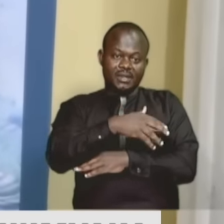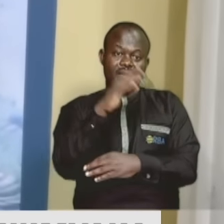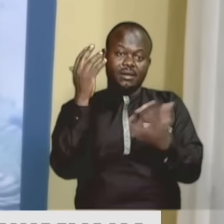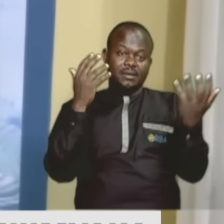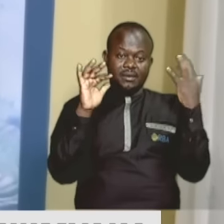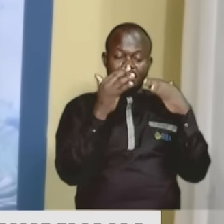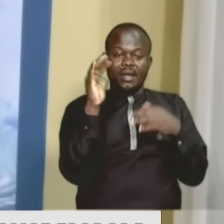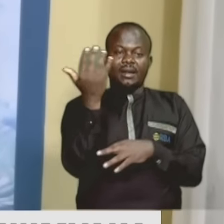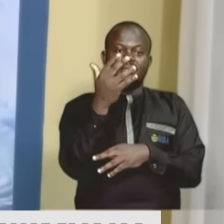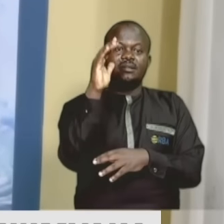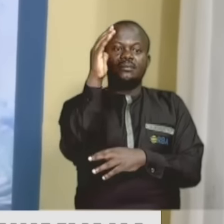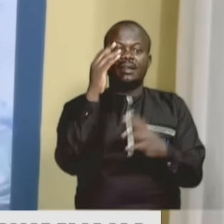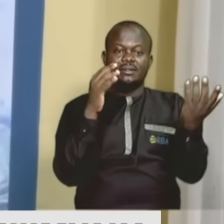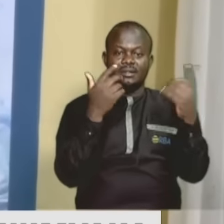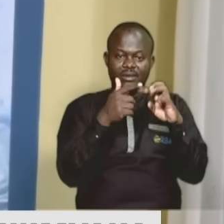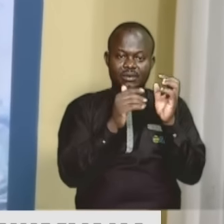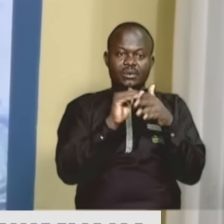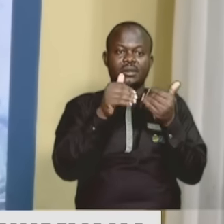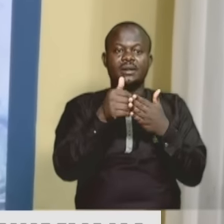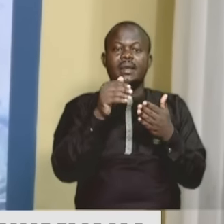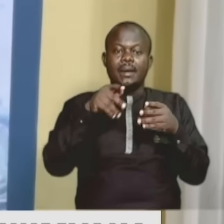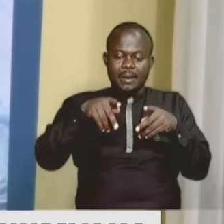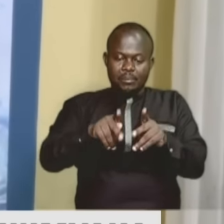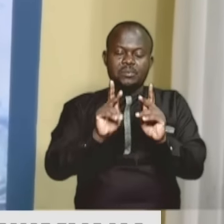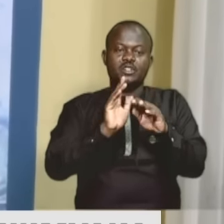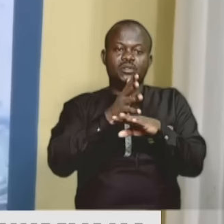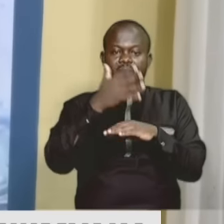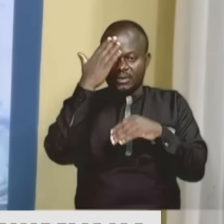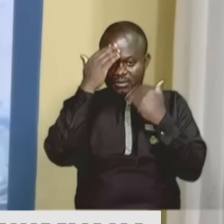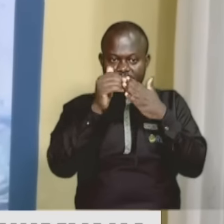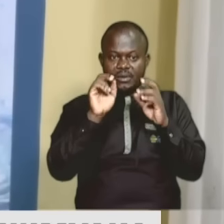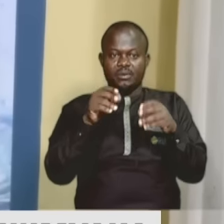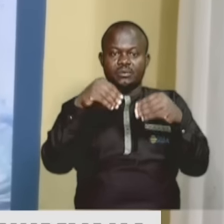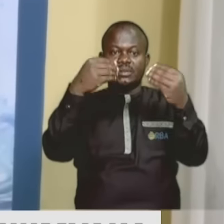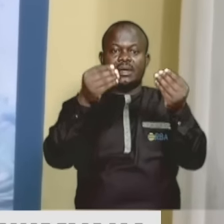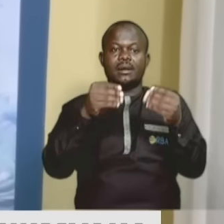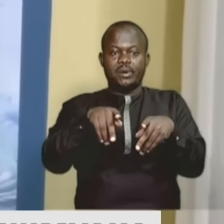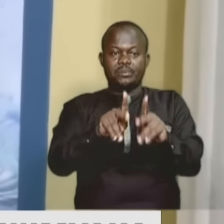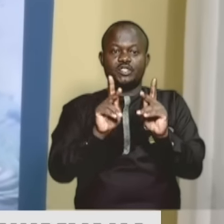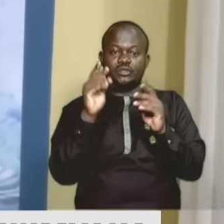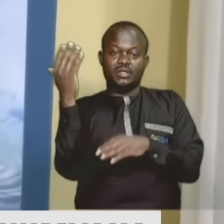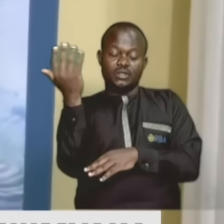agatema ibiti ndetse n'uruhushya yaba yarengeje kuko dutanga impushya zo gutema